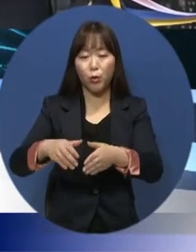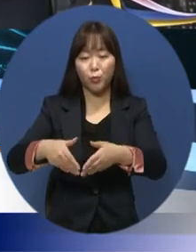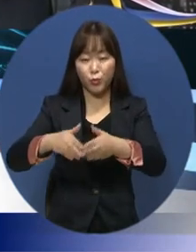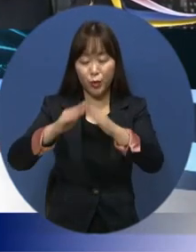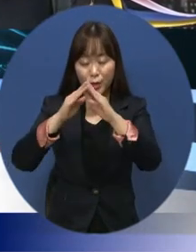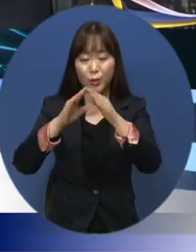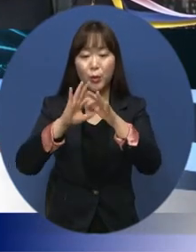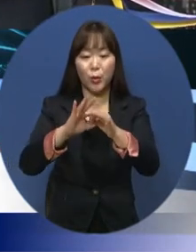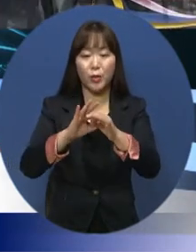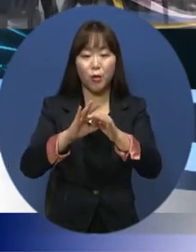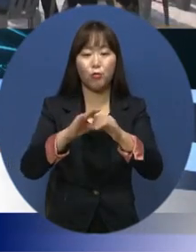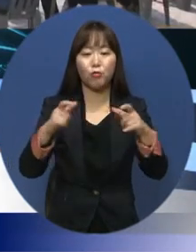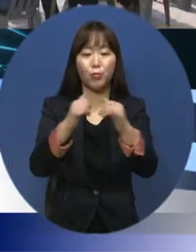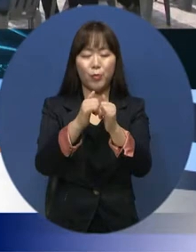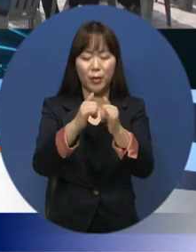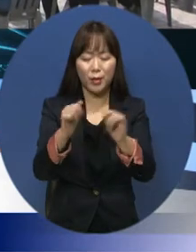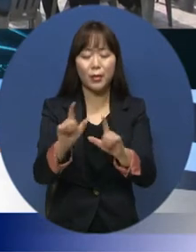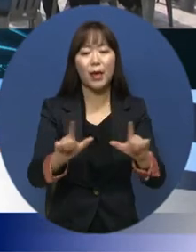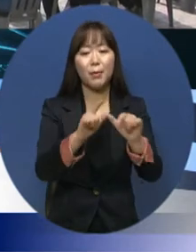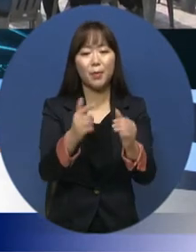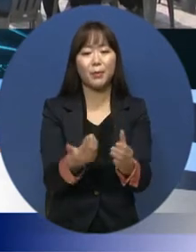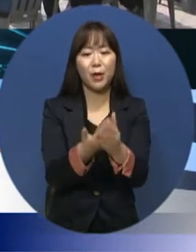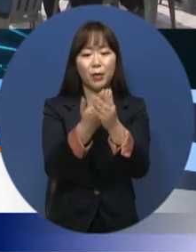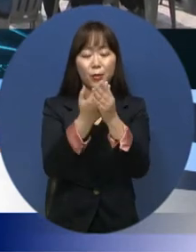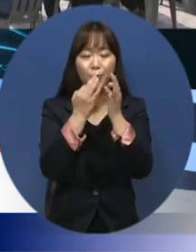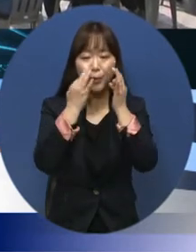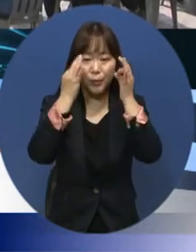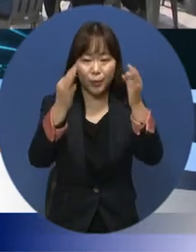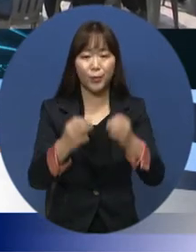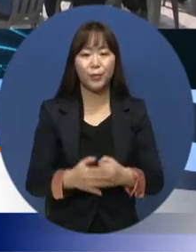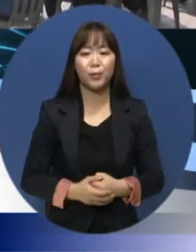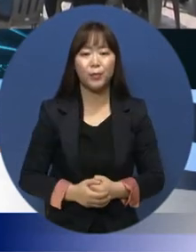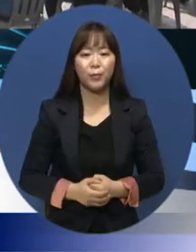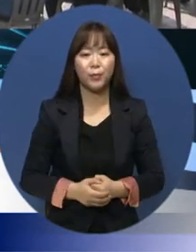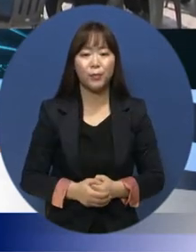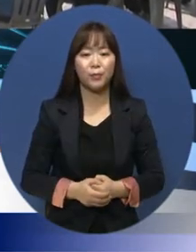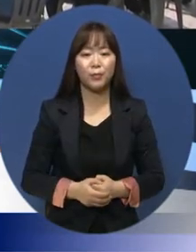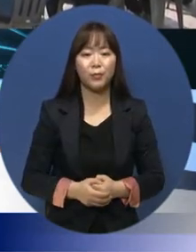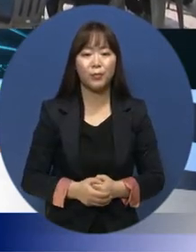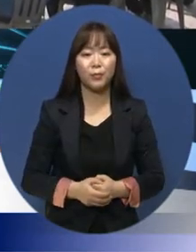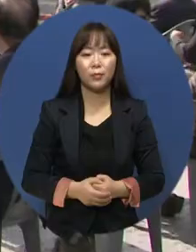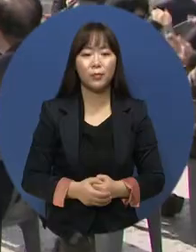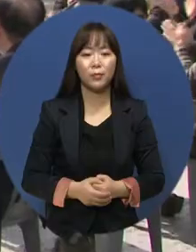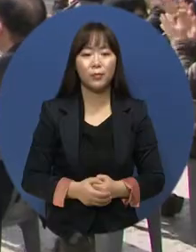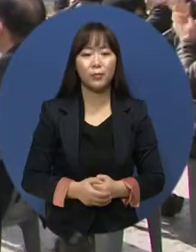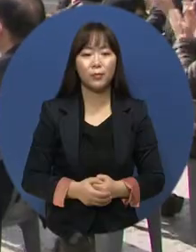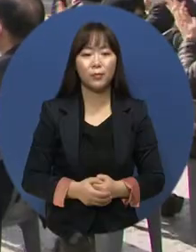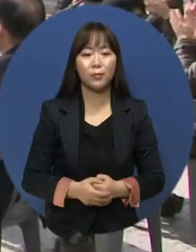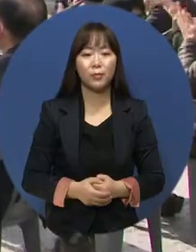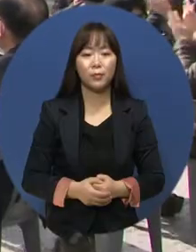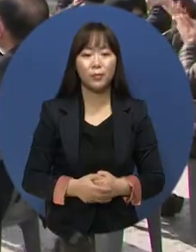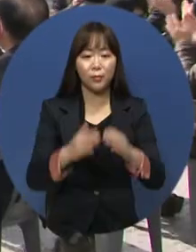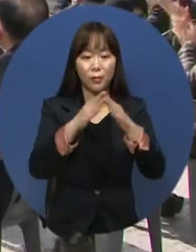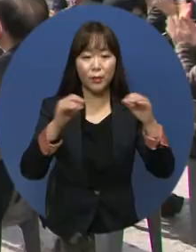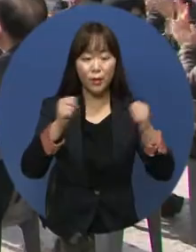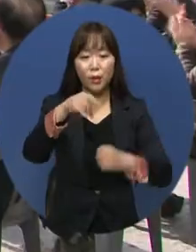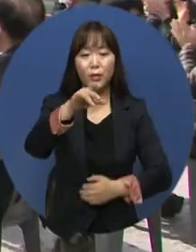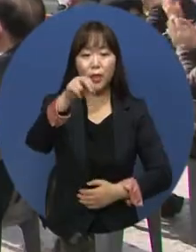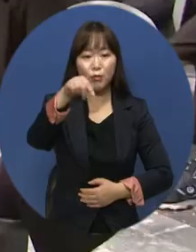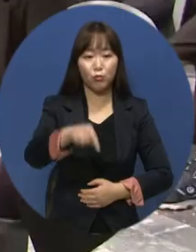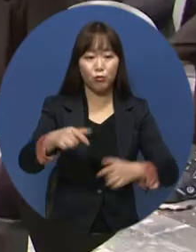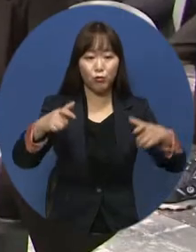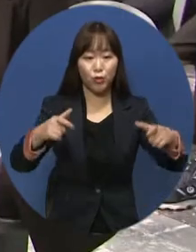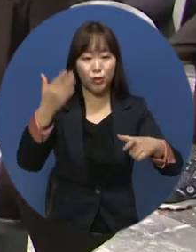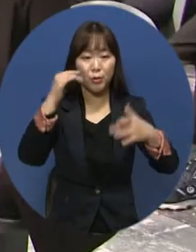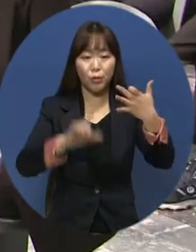장수 국민의 삶의 질 높이기 에 나섰습니다 임지은 기자가 보도합니다 전라북도 장수군 은 지난